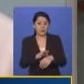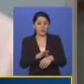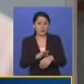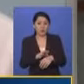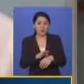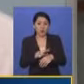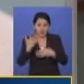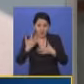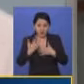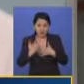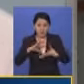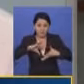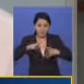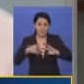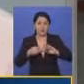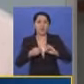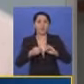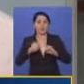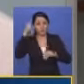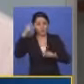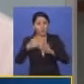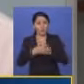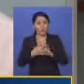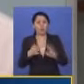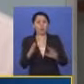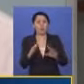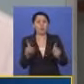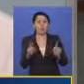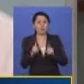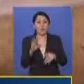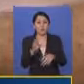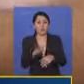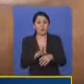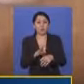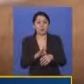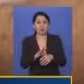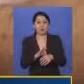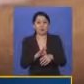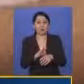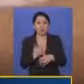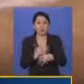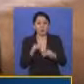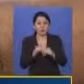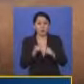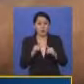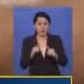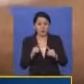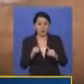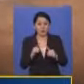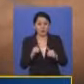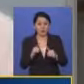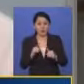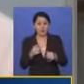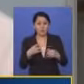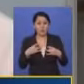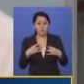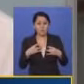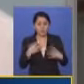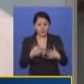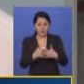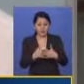жинап, біріктіріп барлық мамандар сол бір ретпен алға басып келеміз. Мереке қарсаңында